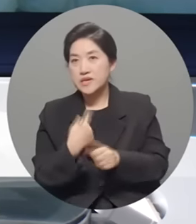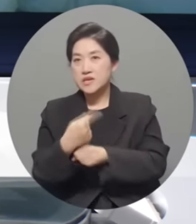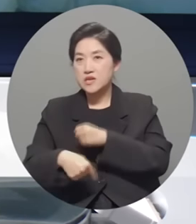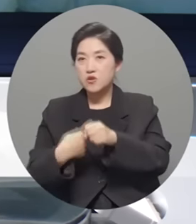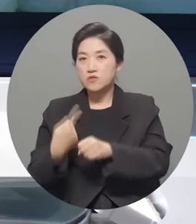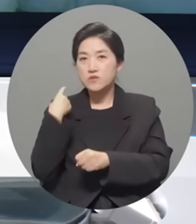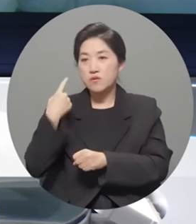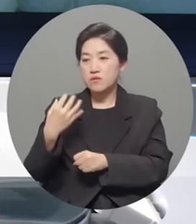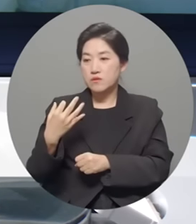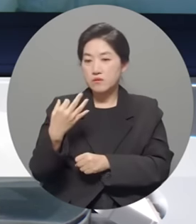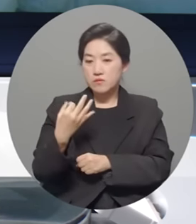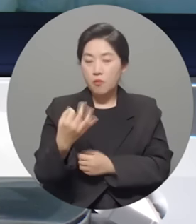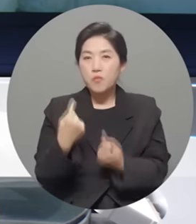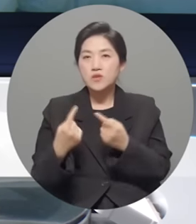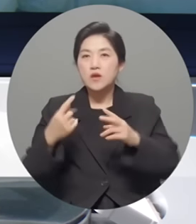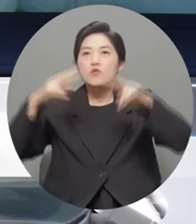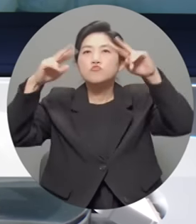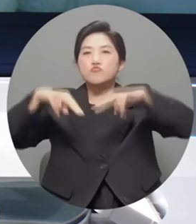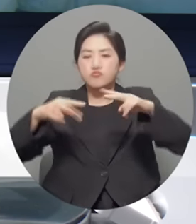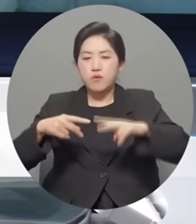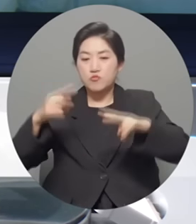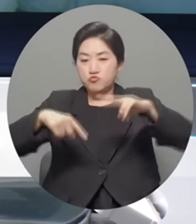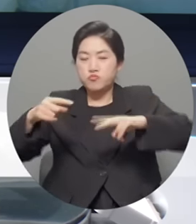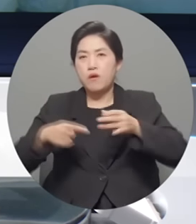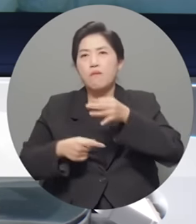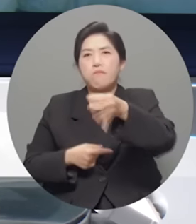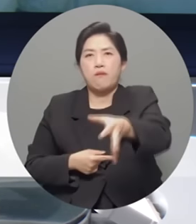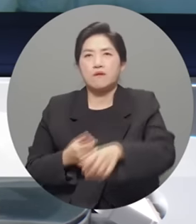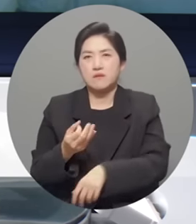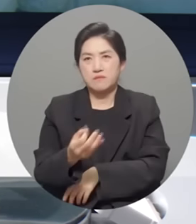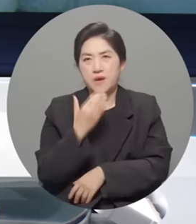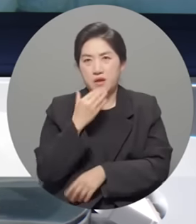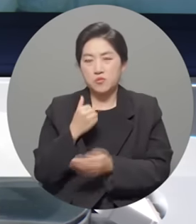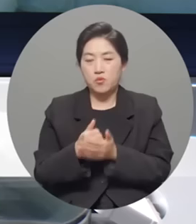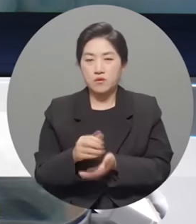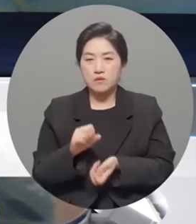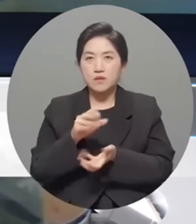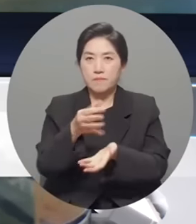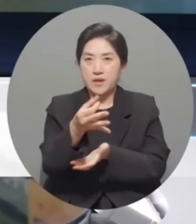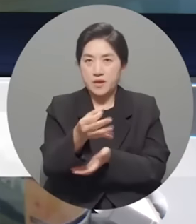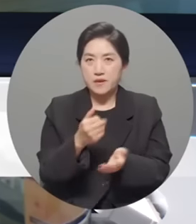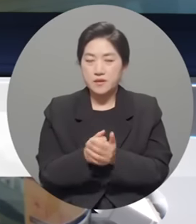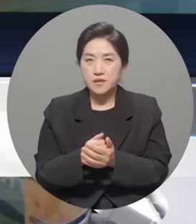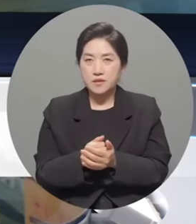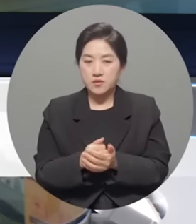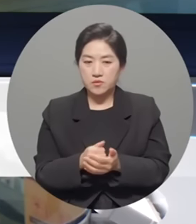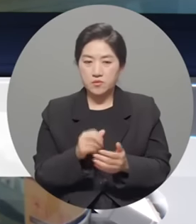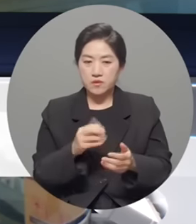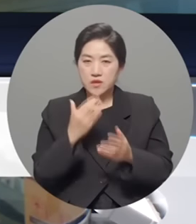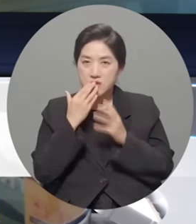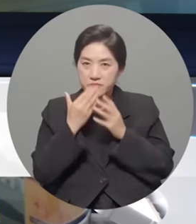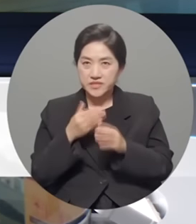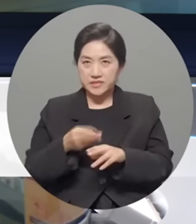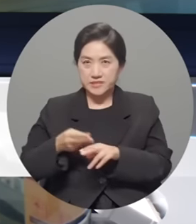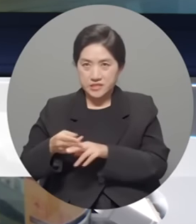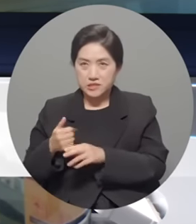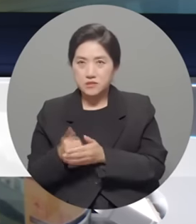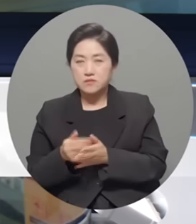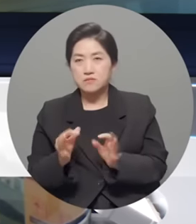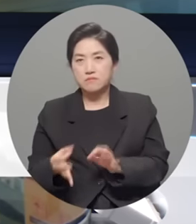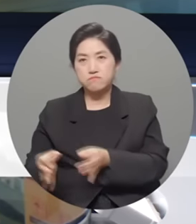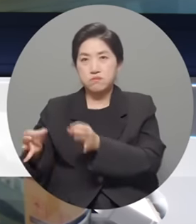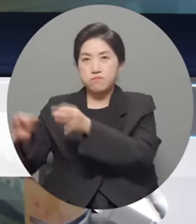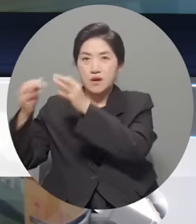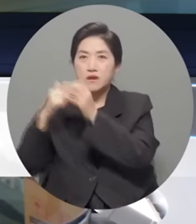가격의 두 배를 줘야 살 수 있을 정도라고 하는데요. 여기에 택배 비용과 가공식품의 가격도 줄줄이 인상이 되면서